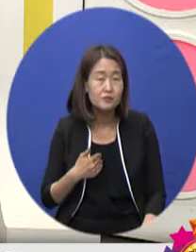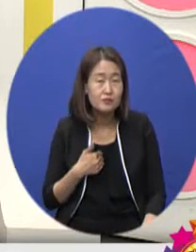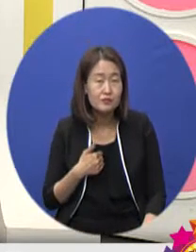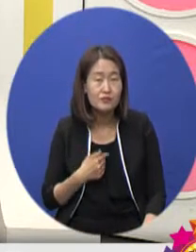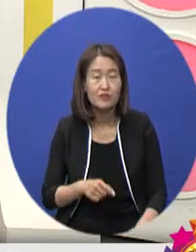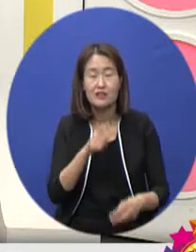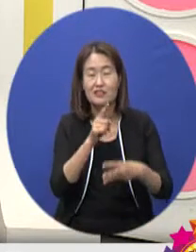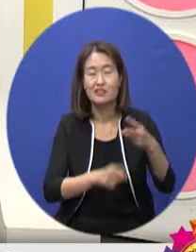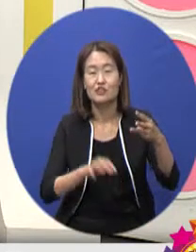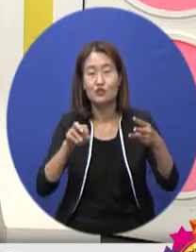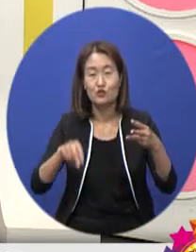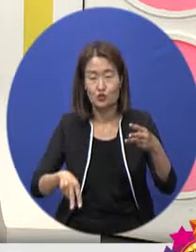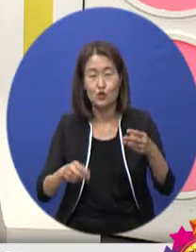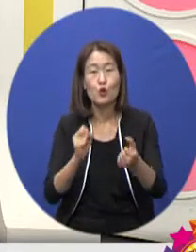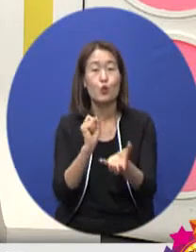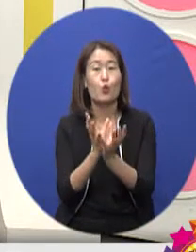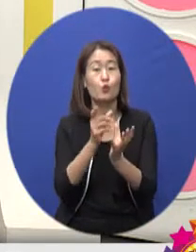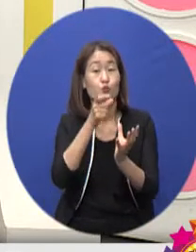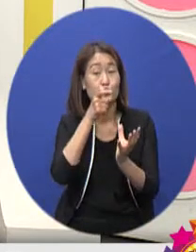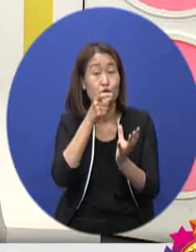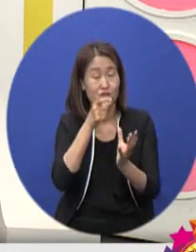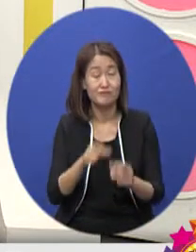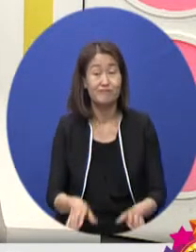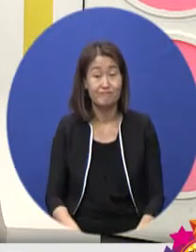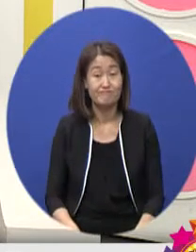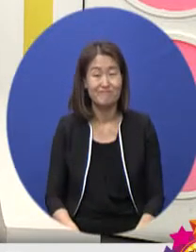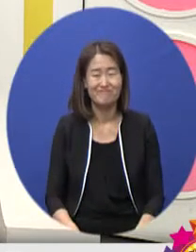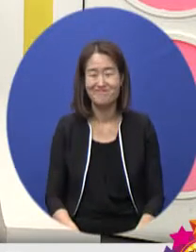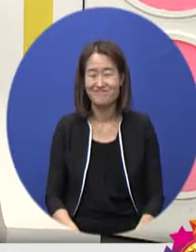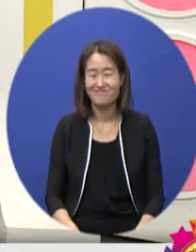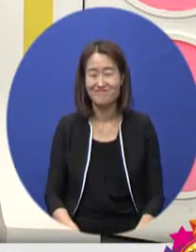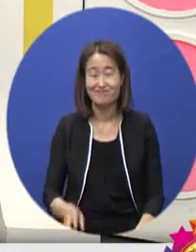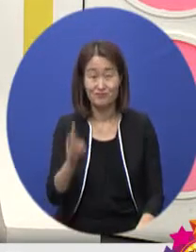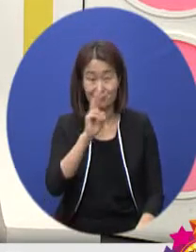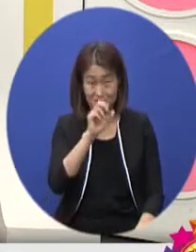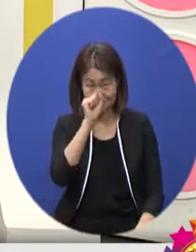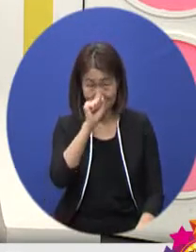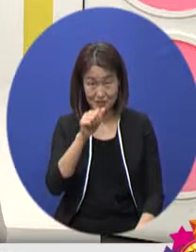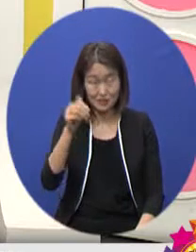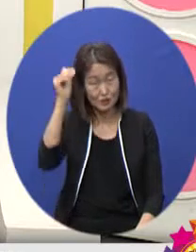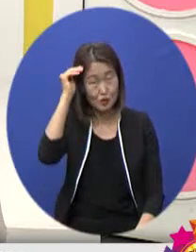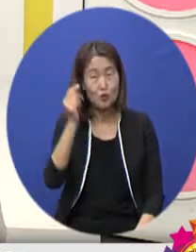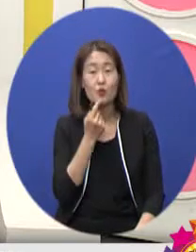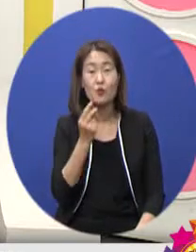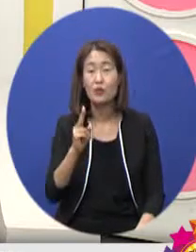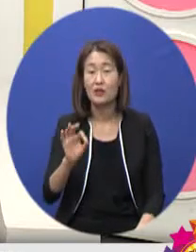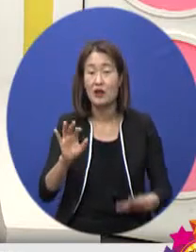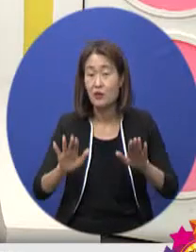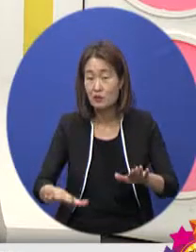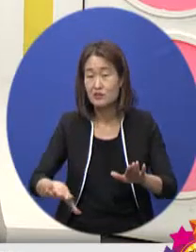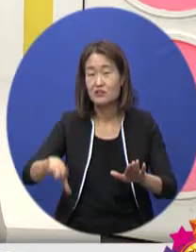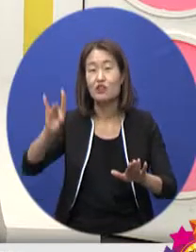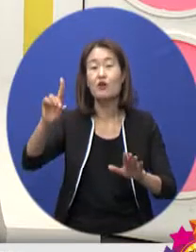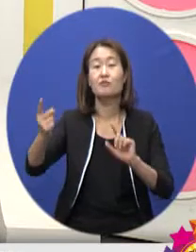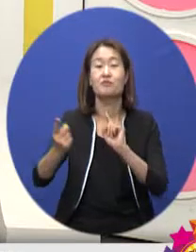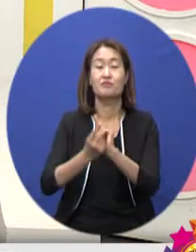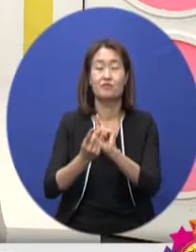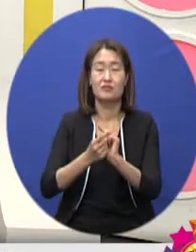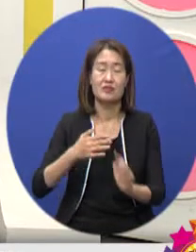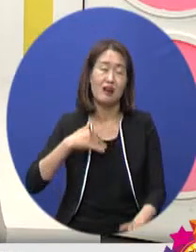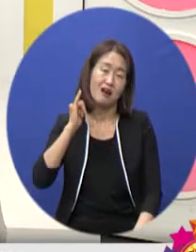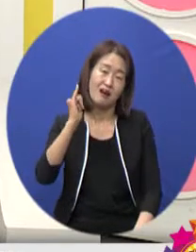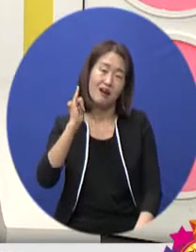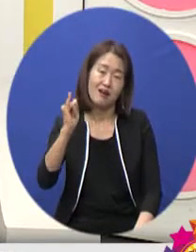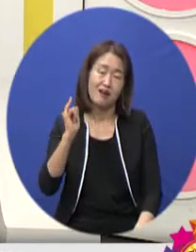신유의 꽃물이요. 꽃물. 예. 아, 또 좋은 노래. 정호양 선생님하고는 처음인 것 같아요. 여러 네. 번